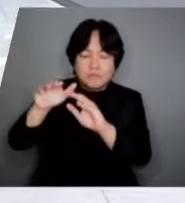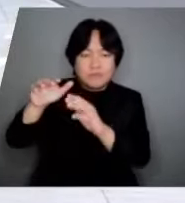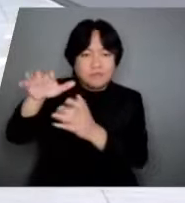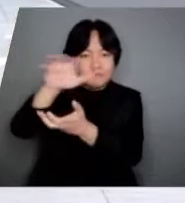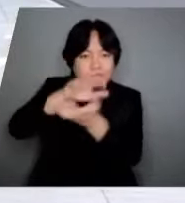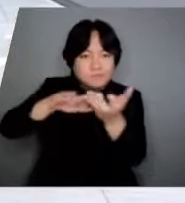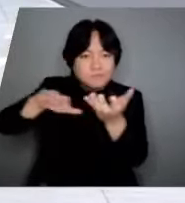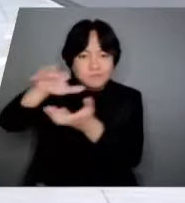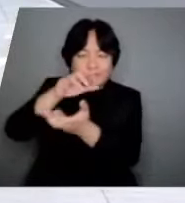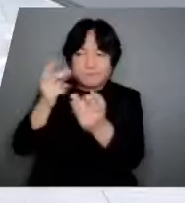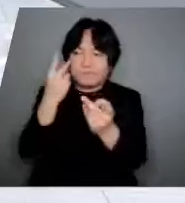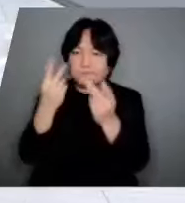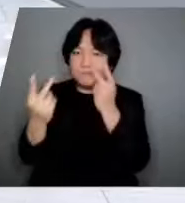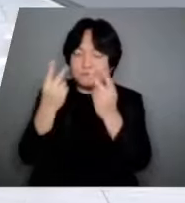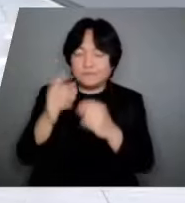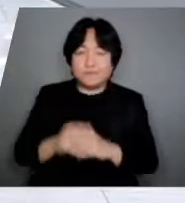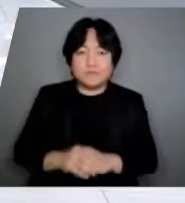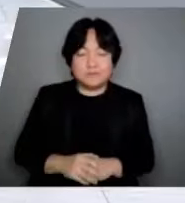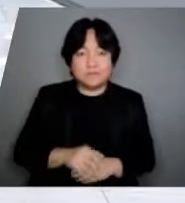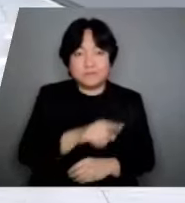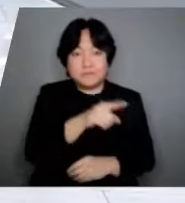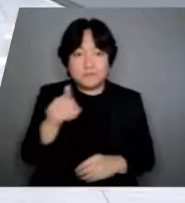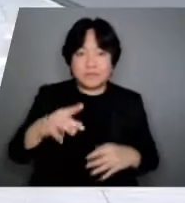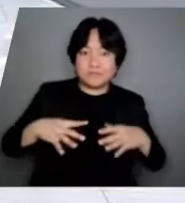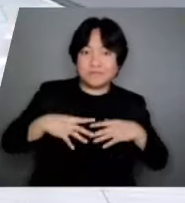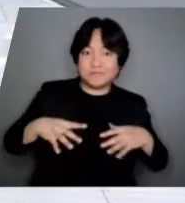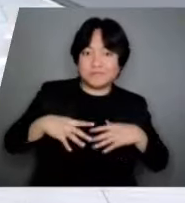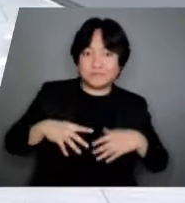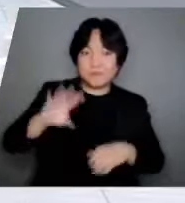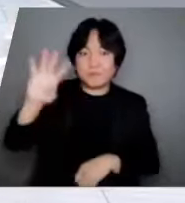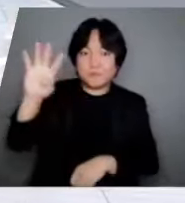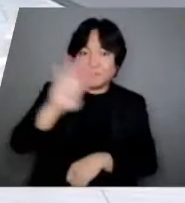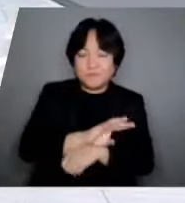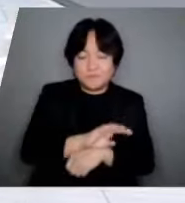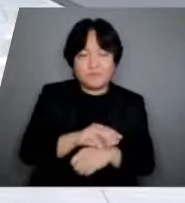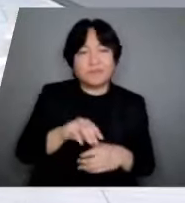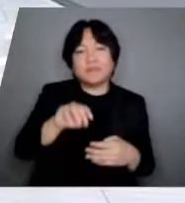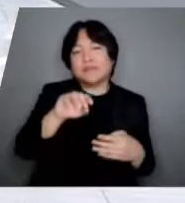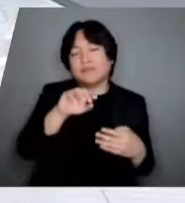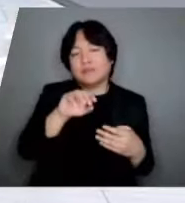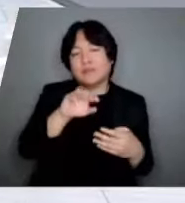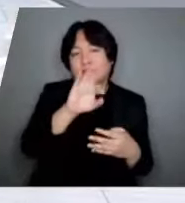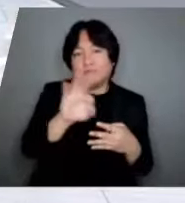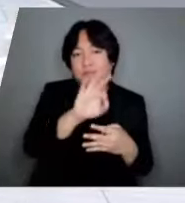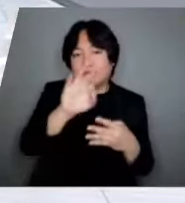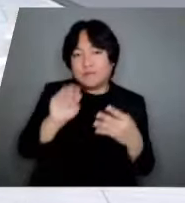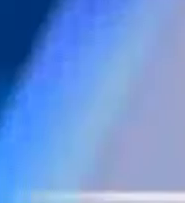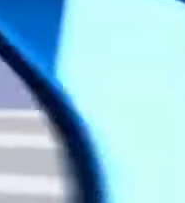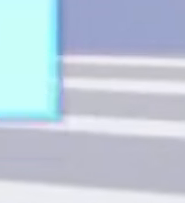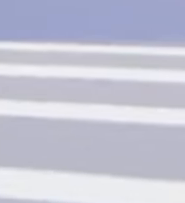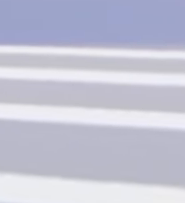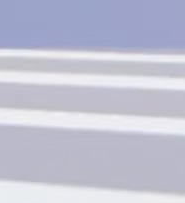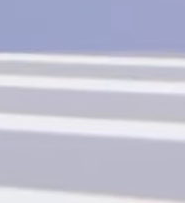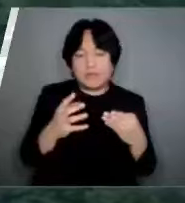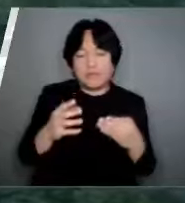naghahanap ng long weekend getaway na malapit lang sa Metro Manila saki si Jamie